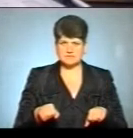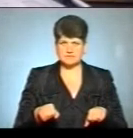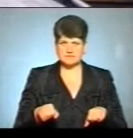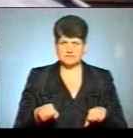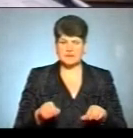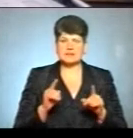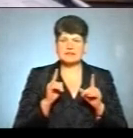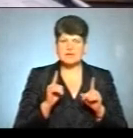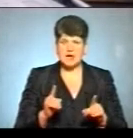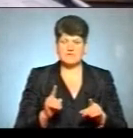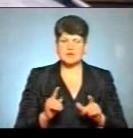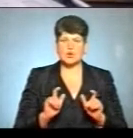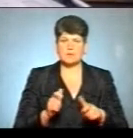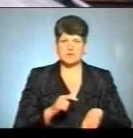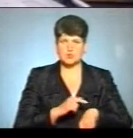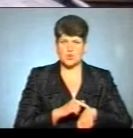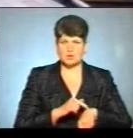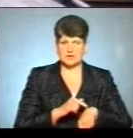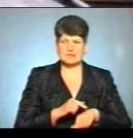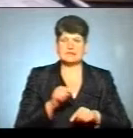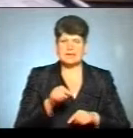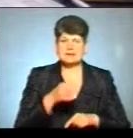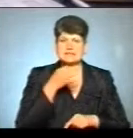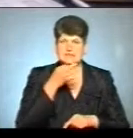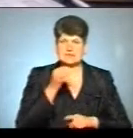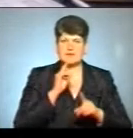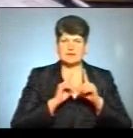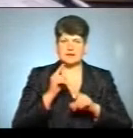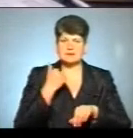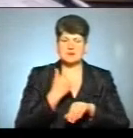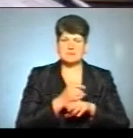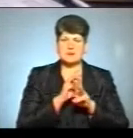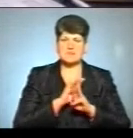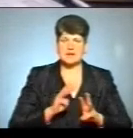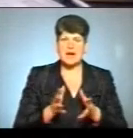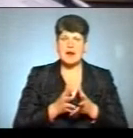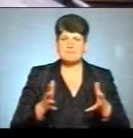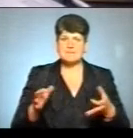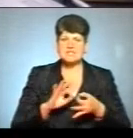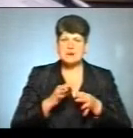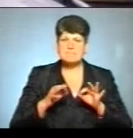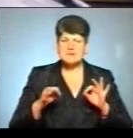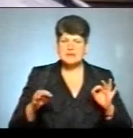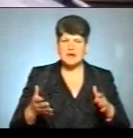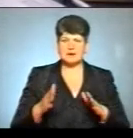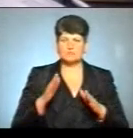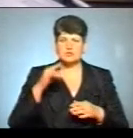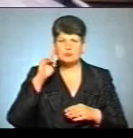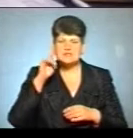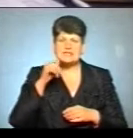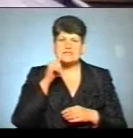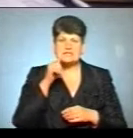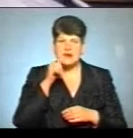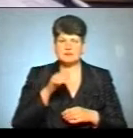можливість навіть комендантської години. Так сказали на цій нараді з прем'єр-міністром, але більші деталі, очевидно, будемо знати